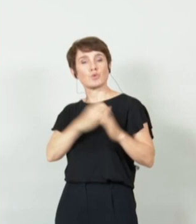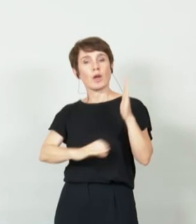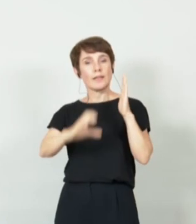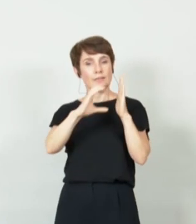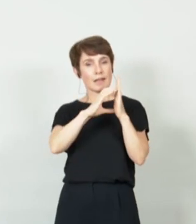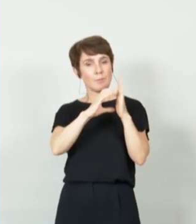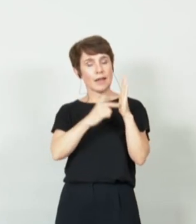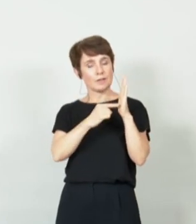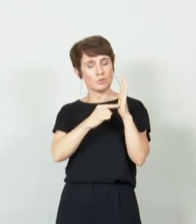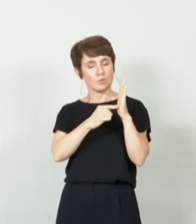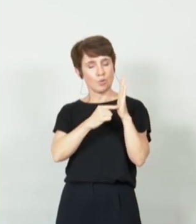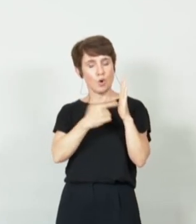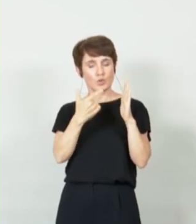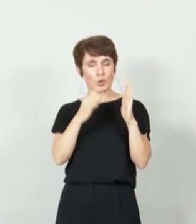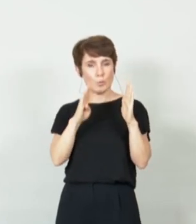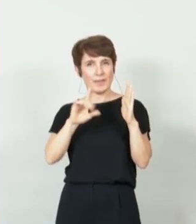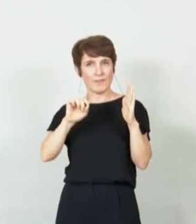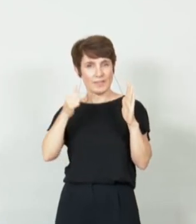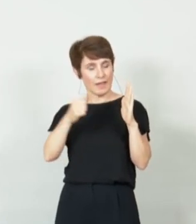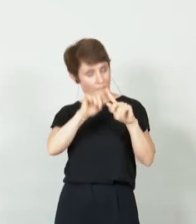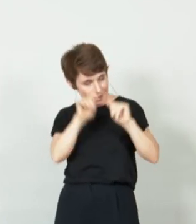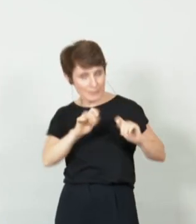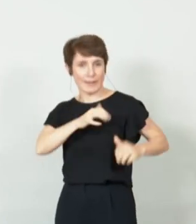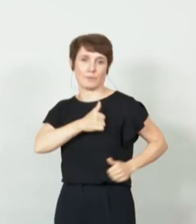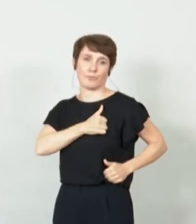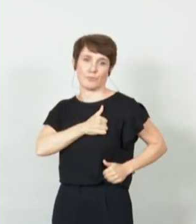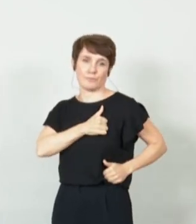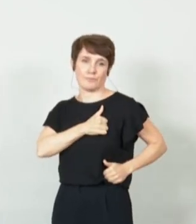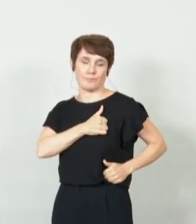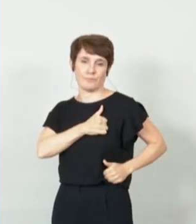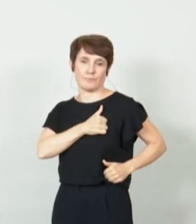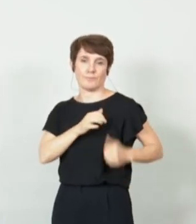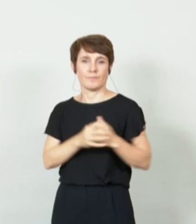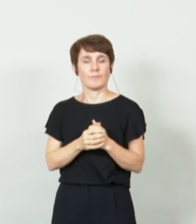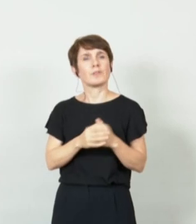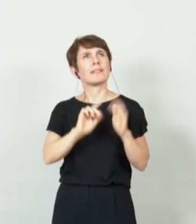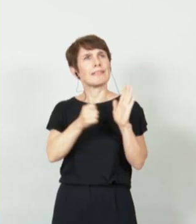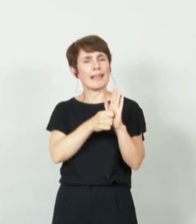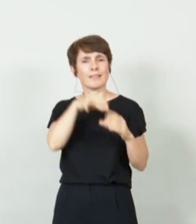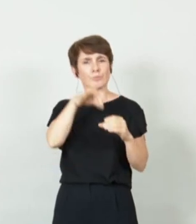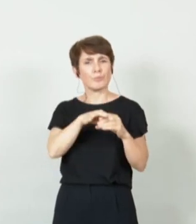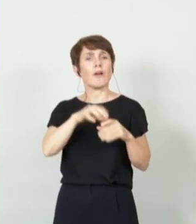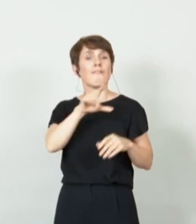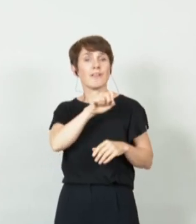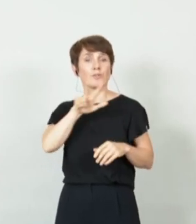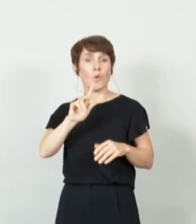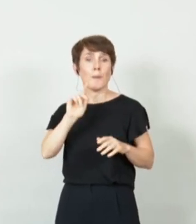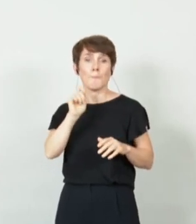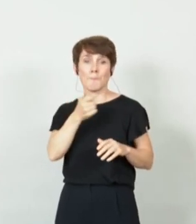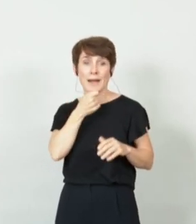de B21 du conseil municipal de la Ville de Grenoble réunit le 23 mars 2015